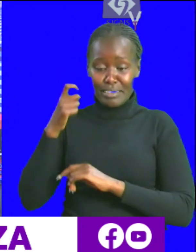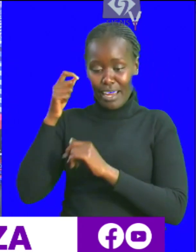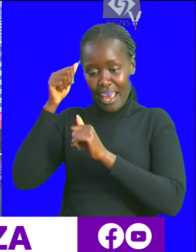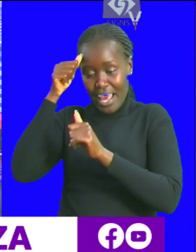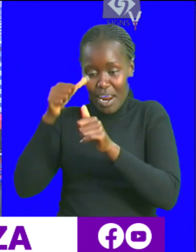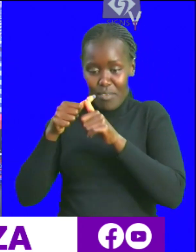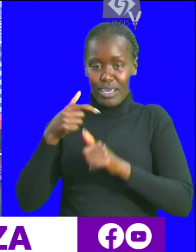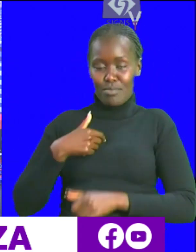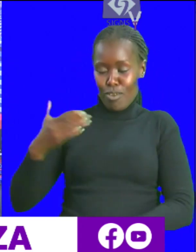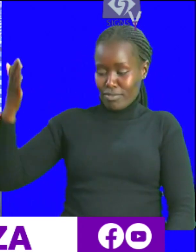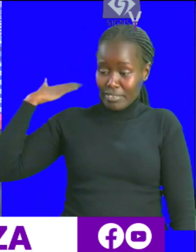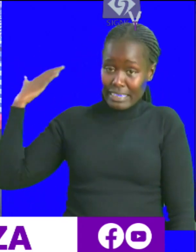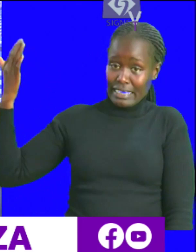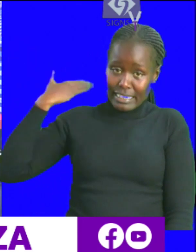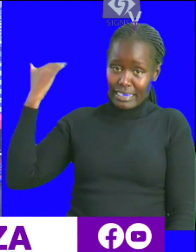Aha. Ngine anasema Moses.